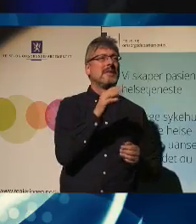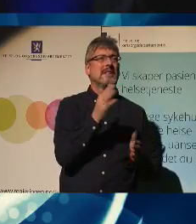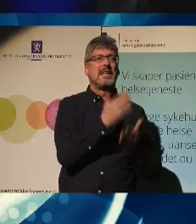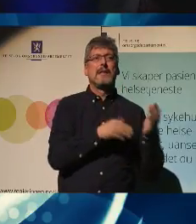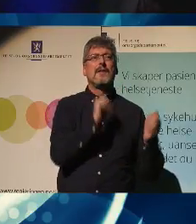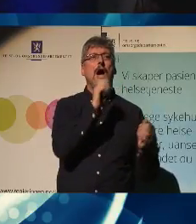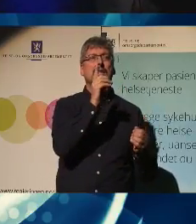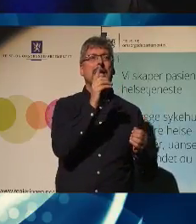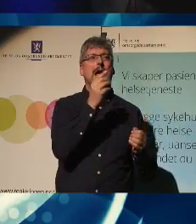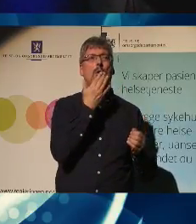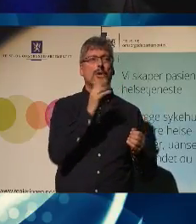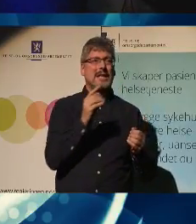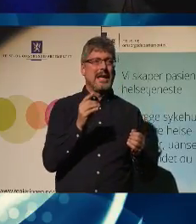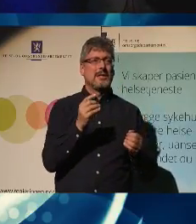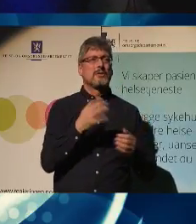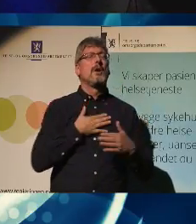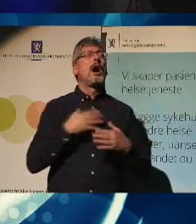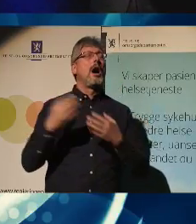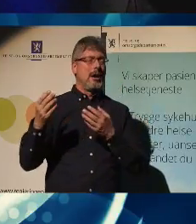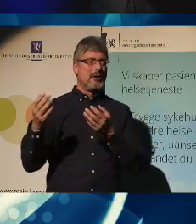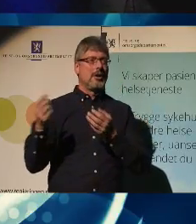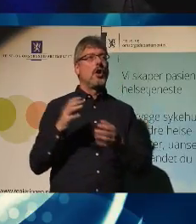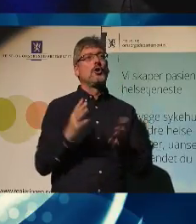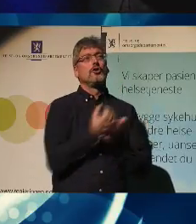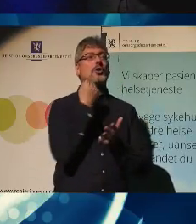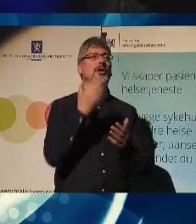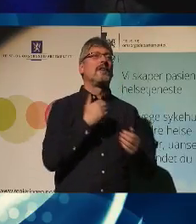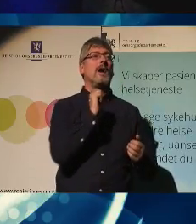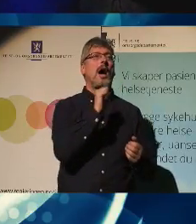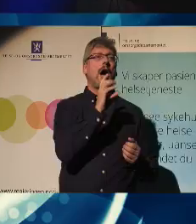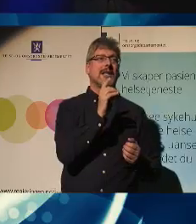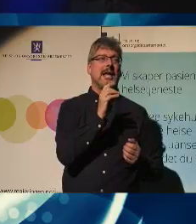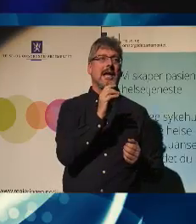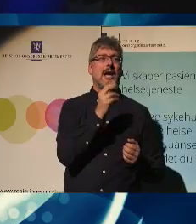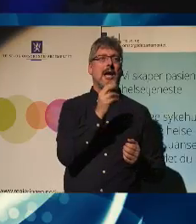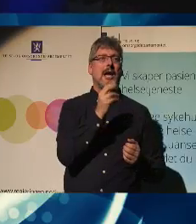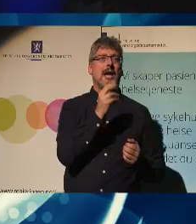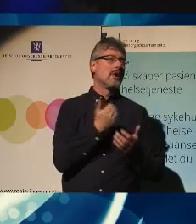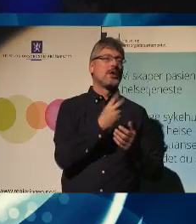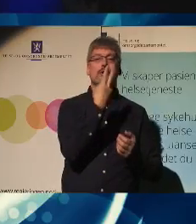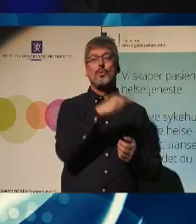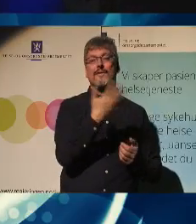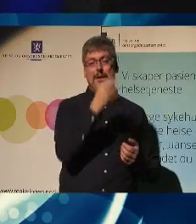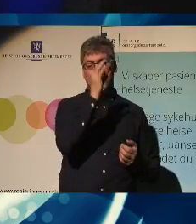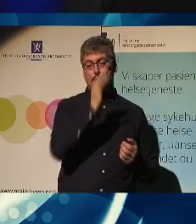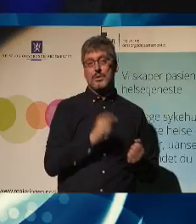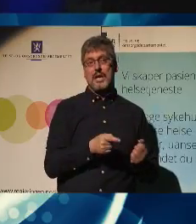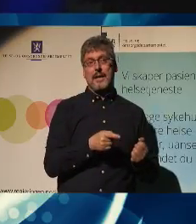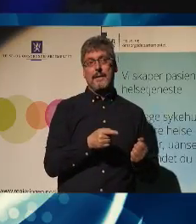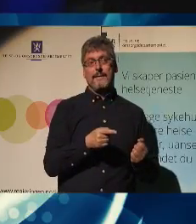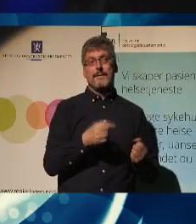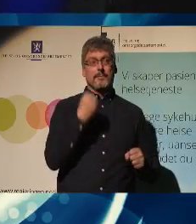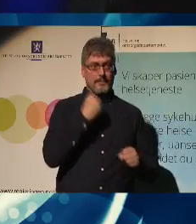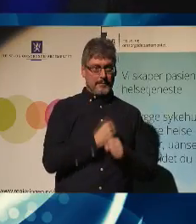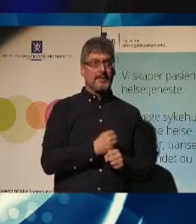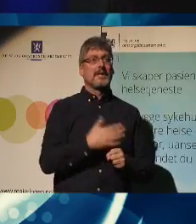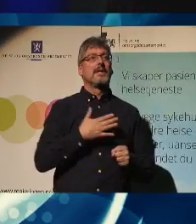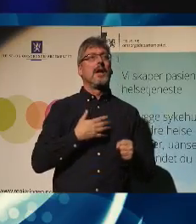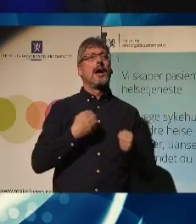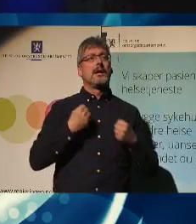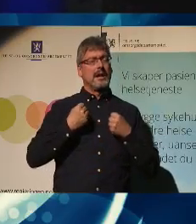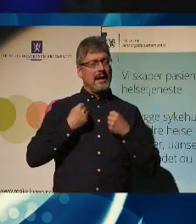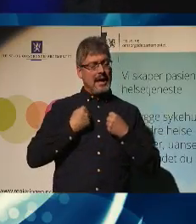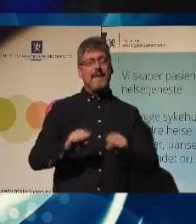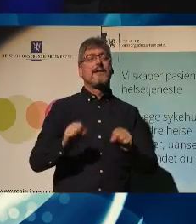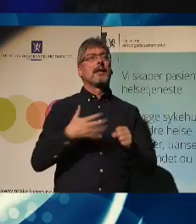har nytte av ADHD-medisinen. Det er kanskje 25% som har virkelig effekt av